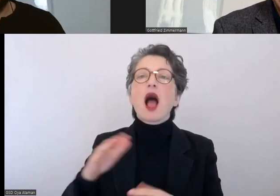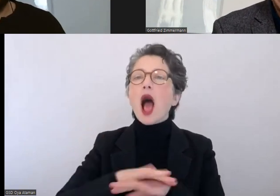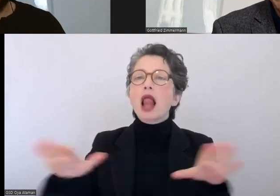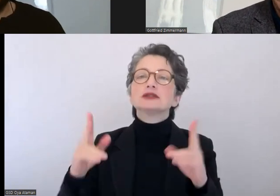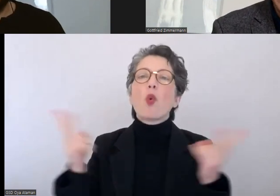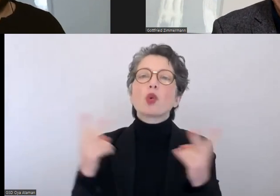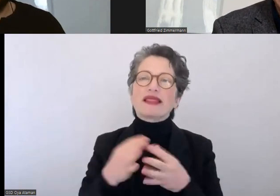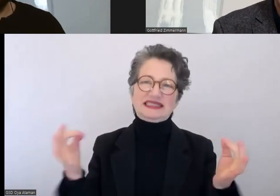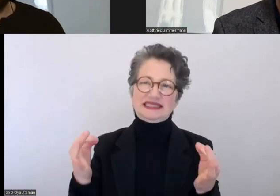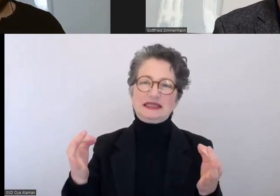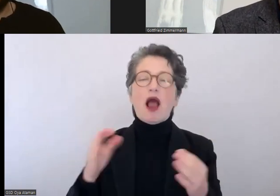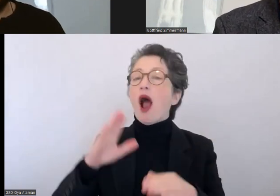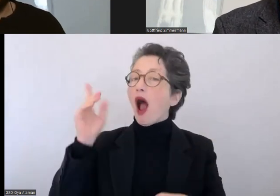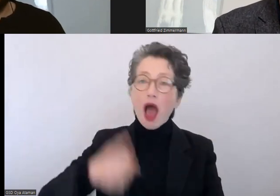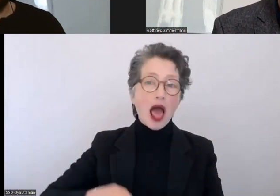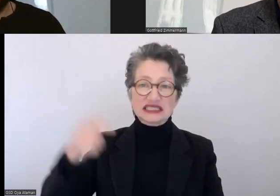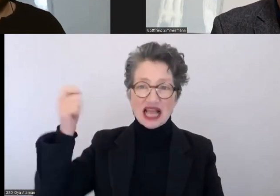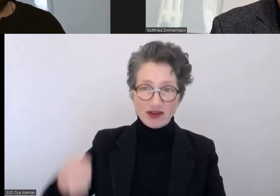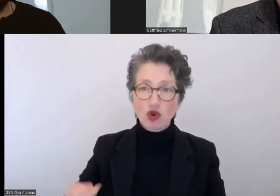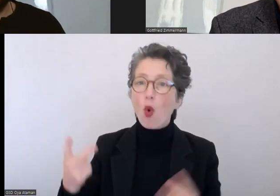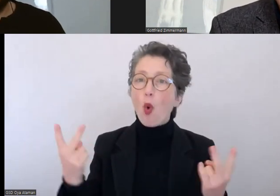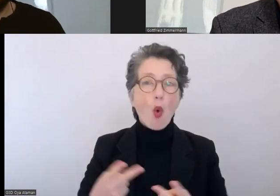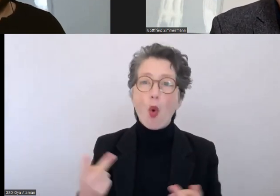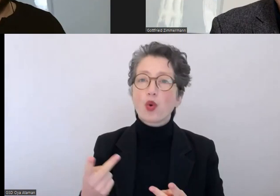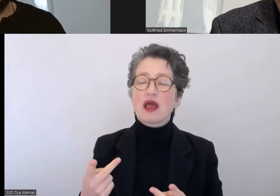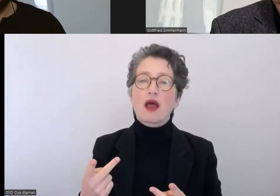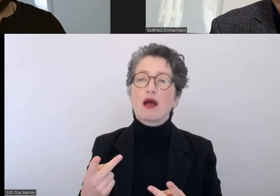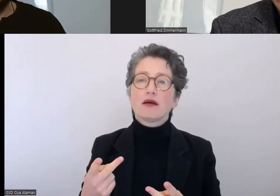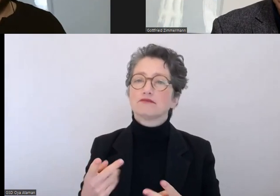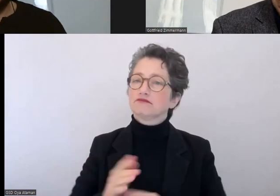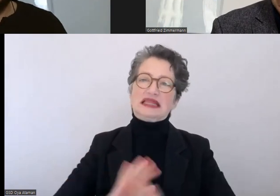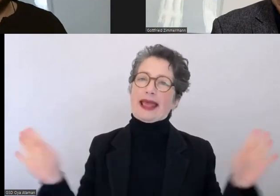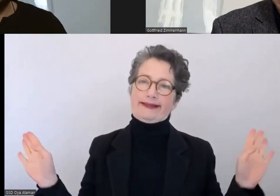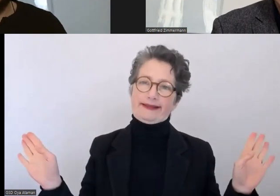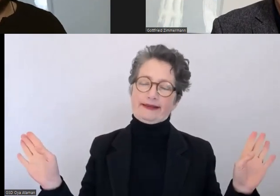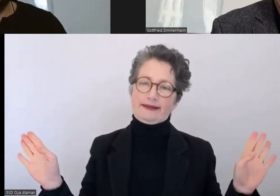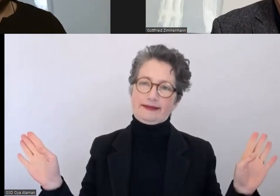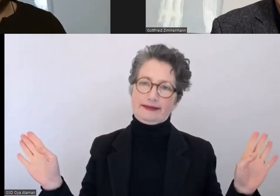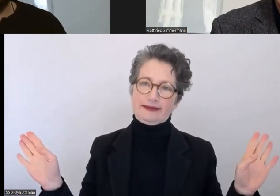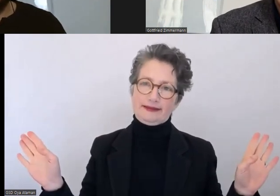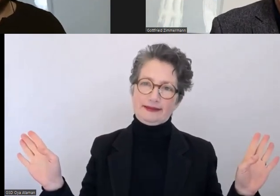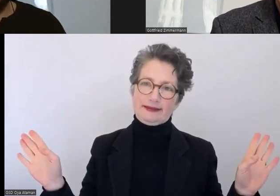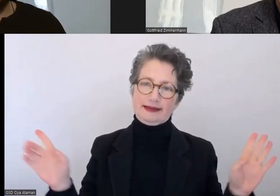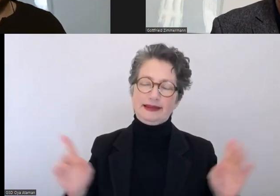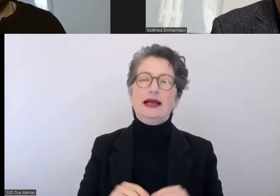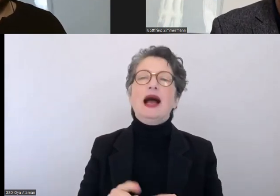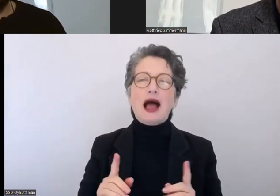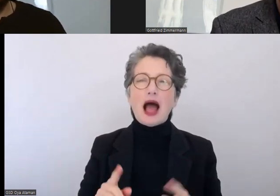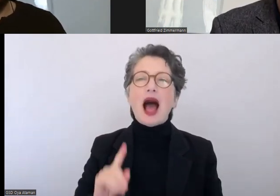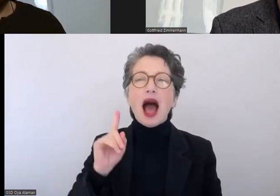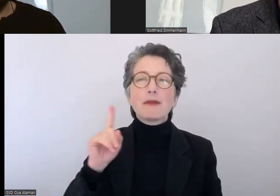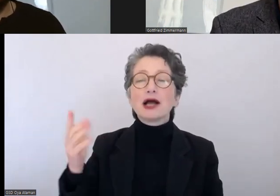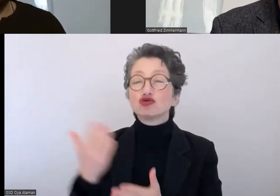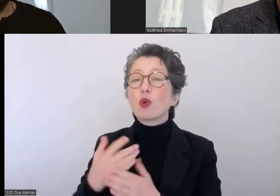sage ich mal. Also man muss alles erfüllt haben. Bei WCAG 3.0, das schon im Entwurf ist, wird es so sein,